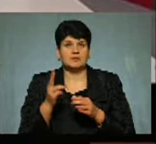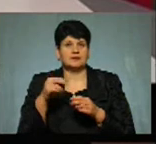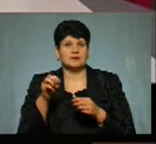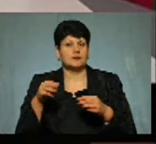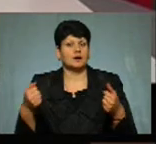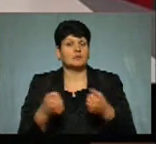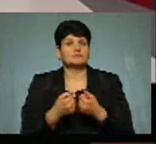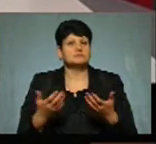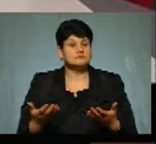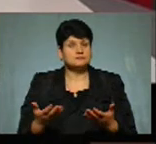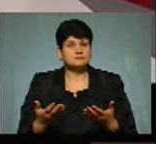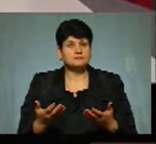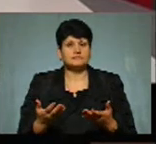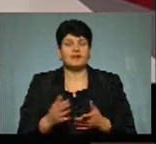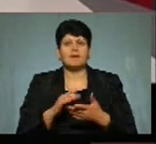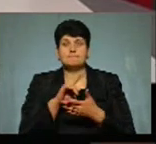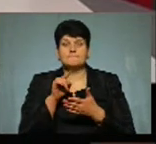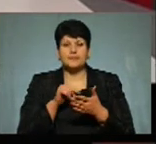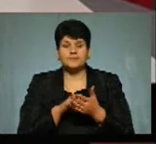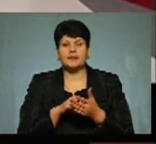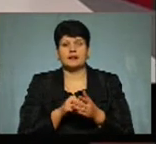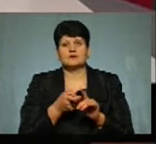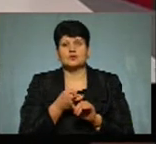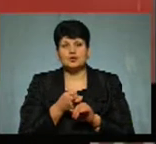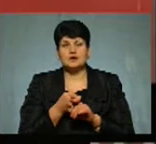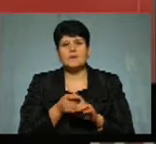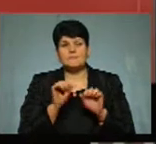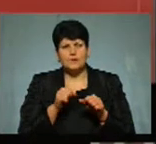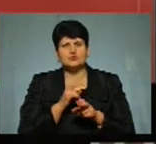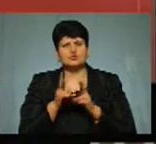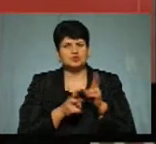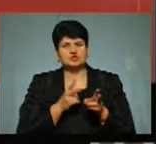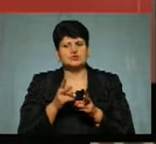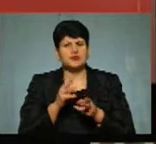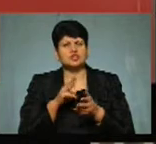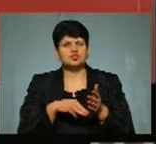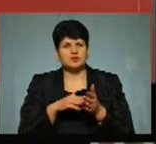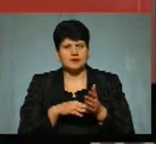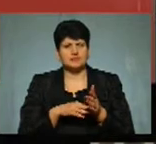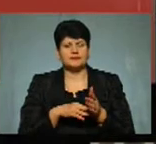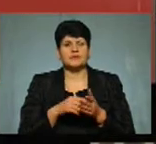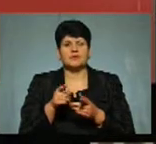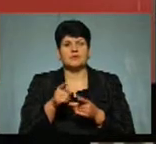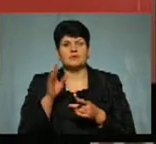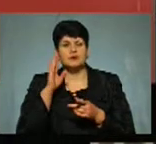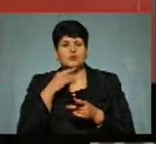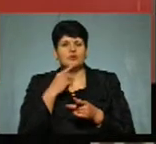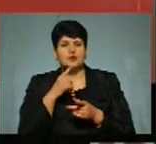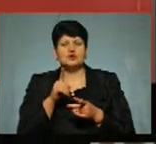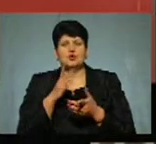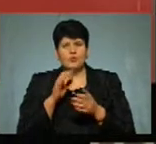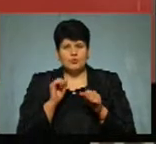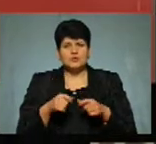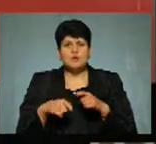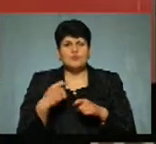пригодам. Питання стосовно того, чи можна оскаржити штраф. Я вам зацитую водія Андрія. Він говорить про те, що доводиться порушувати, бо